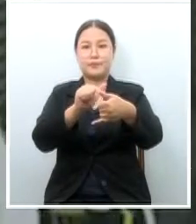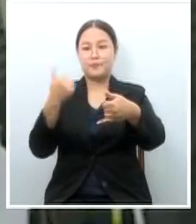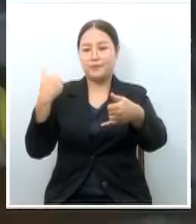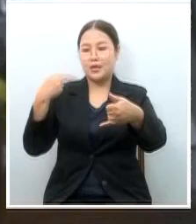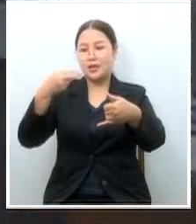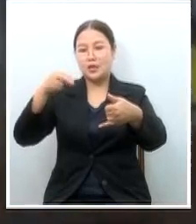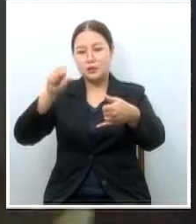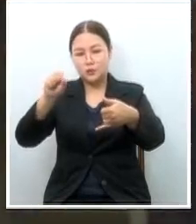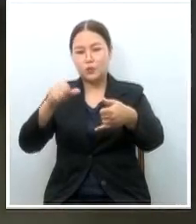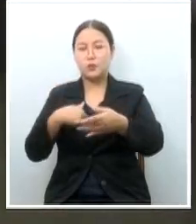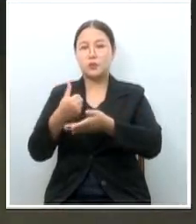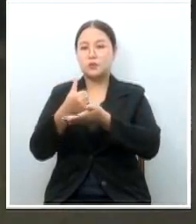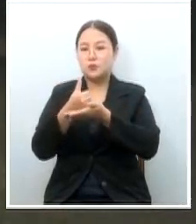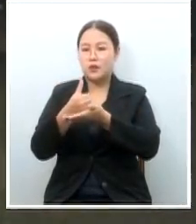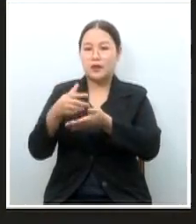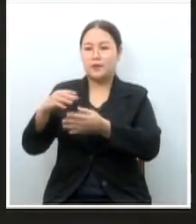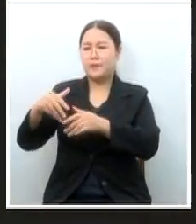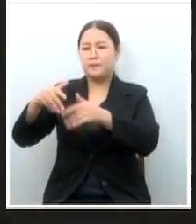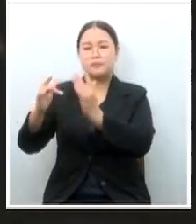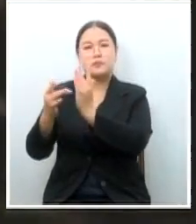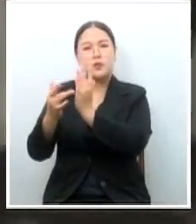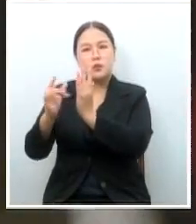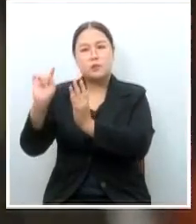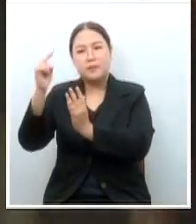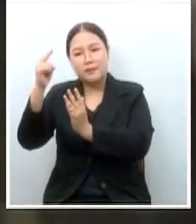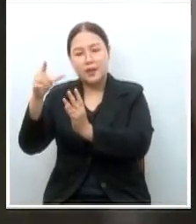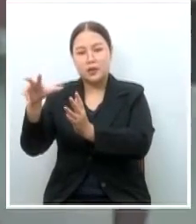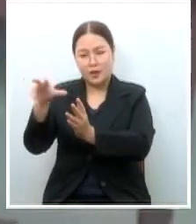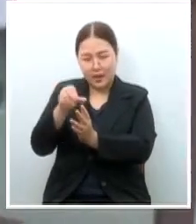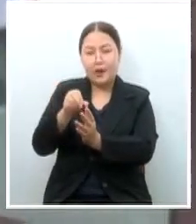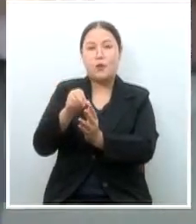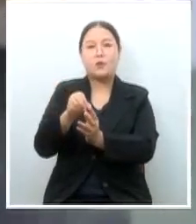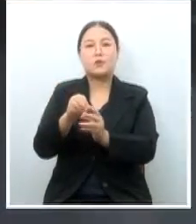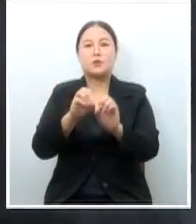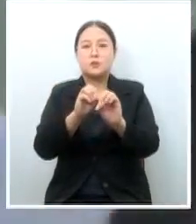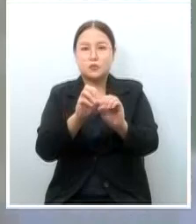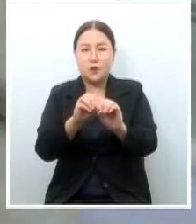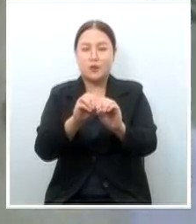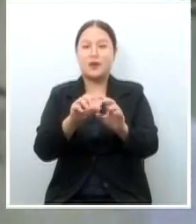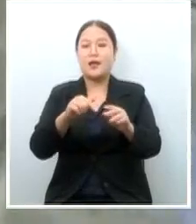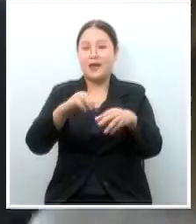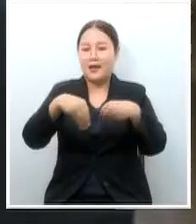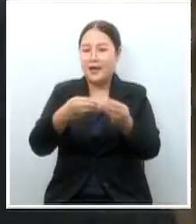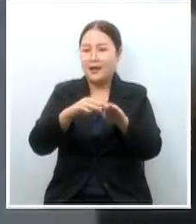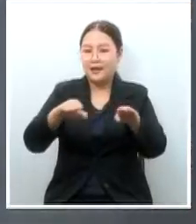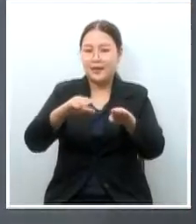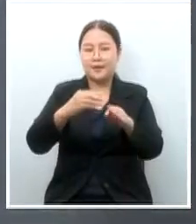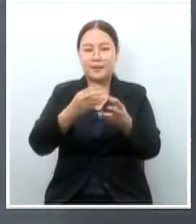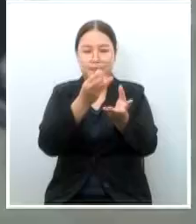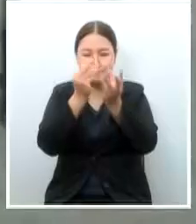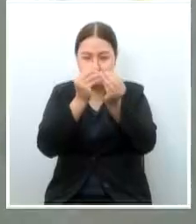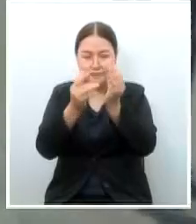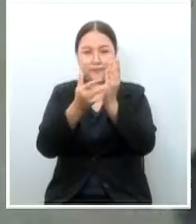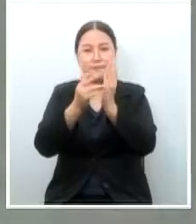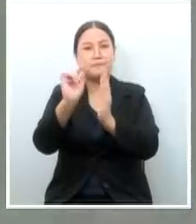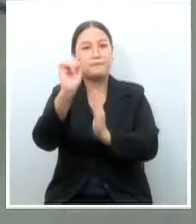อดคล้องกับการเปลี่ยนแปลงในยุคปัจจุบันส่งเสริมให้ผู้เรียนแสดงศักยภาพและผลงานทางวิชาการให้ผู้เรียน